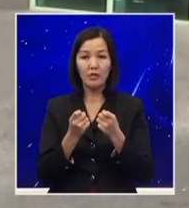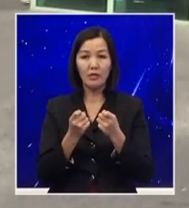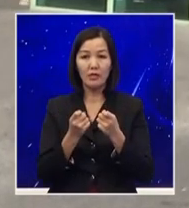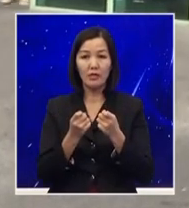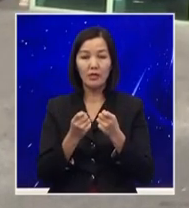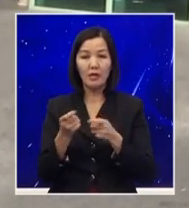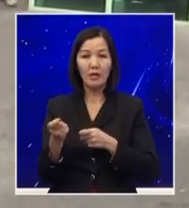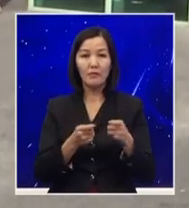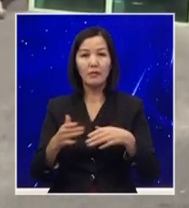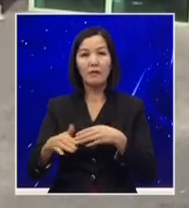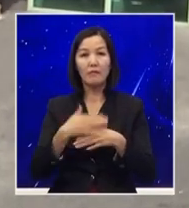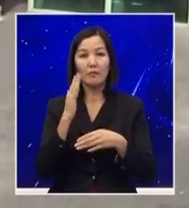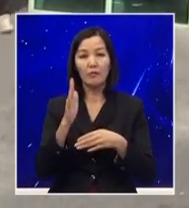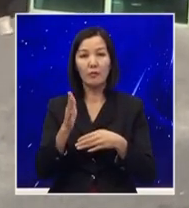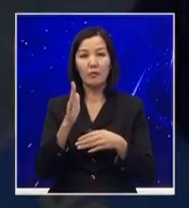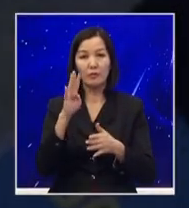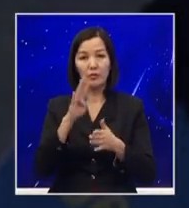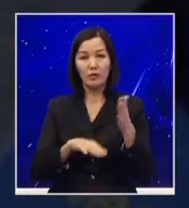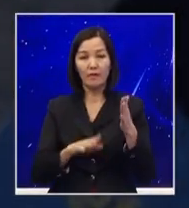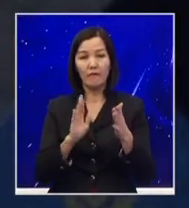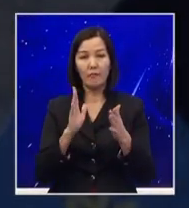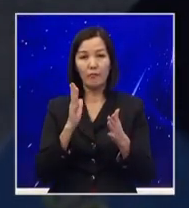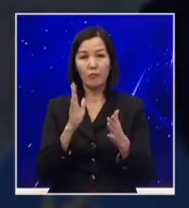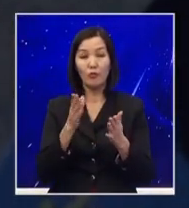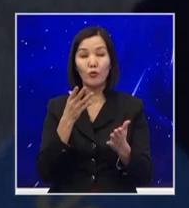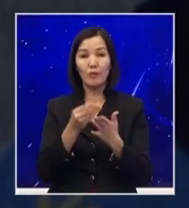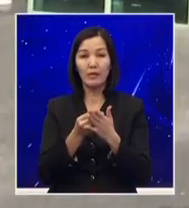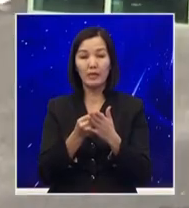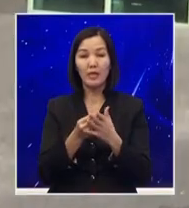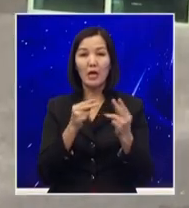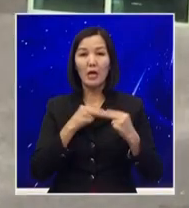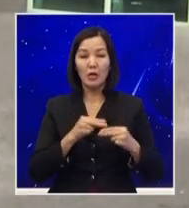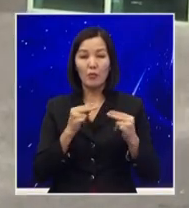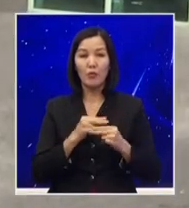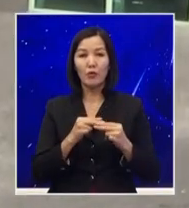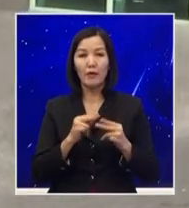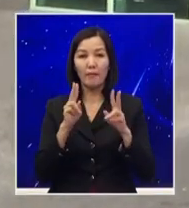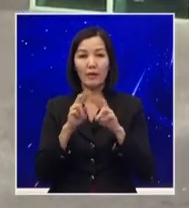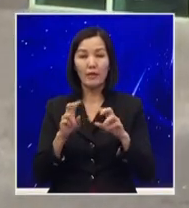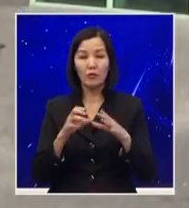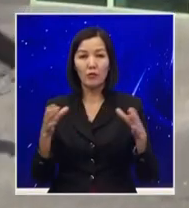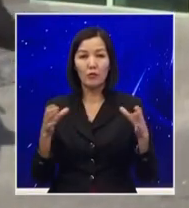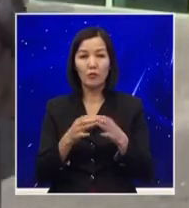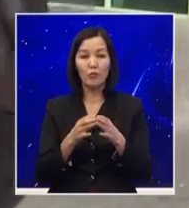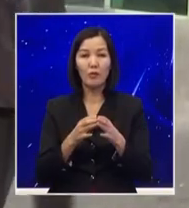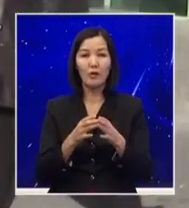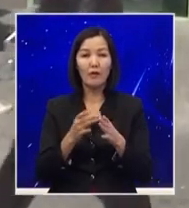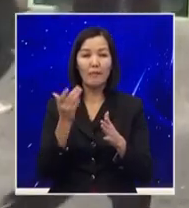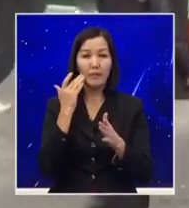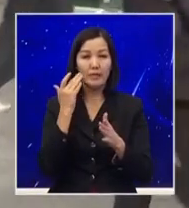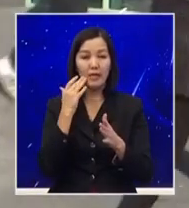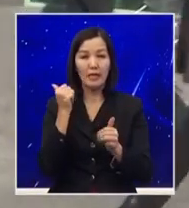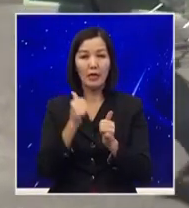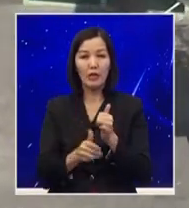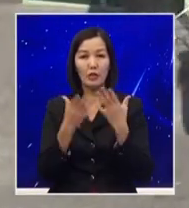к административной ответственности, им будут выписаны штрафы. Работа мониторинговых групп у нас постоянная. Ежедневно